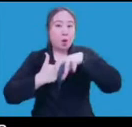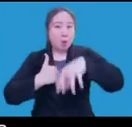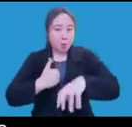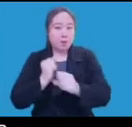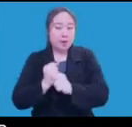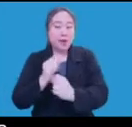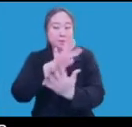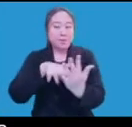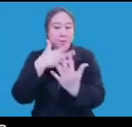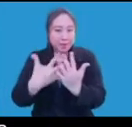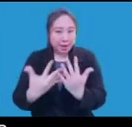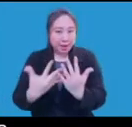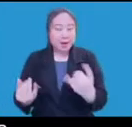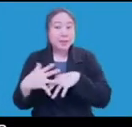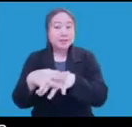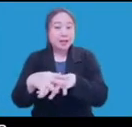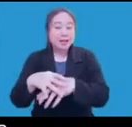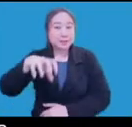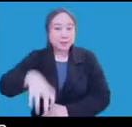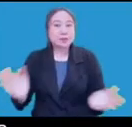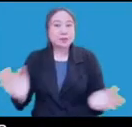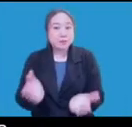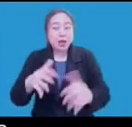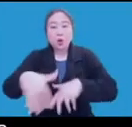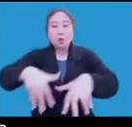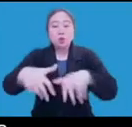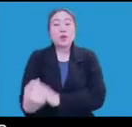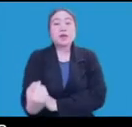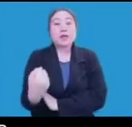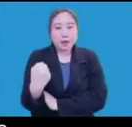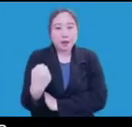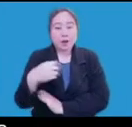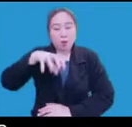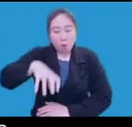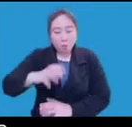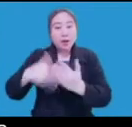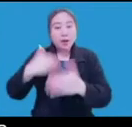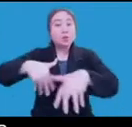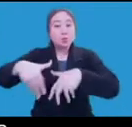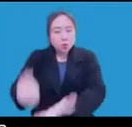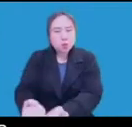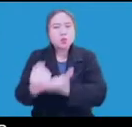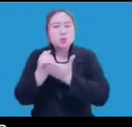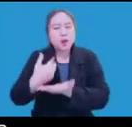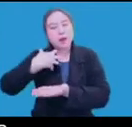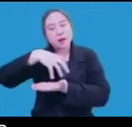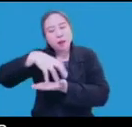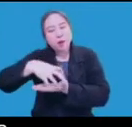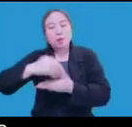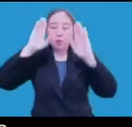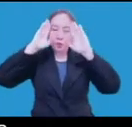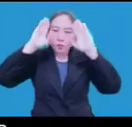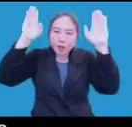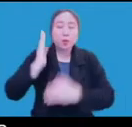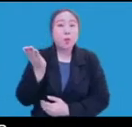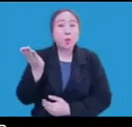งานประสานแผนและยุทธศาสตร์สำนักเสริมสร้างความเข้มแข็งชุมชนกรมการพัฒนาชุมชนมาช่วยเล่าประสบ